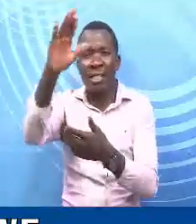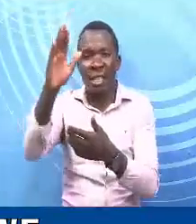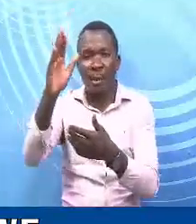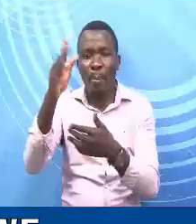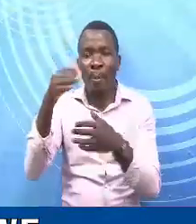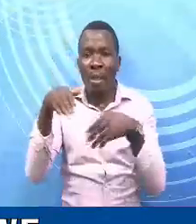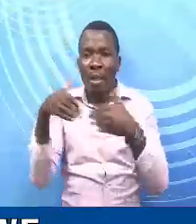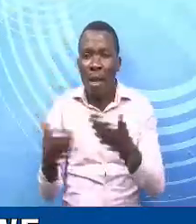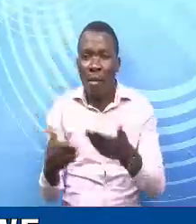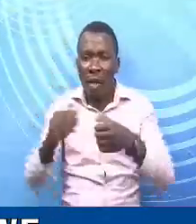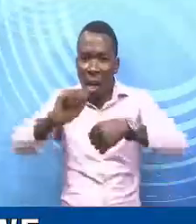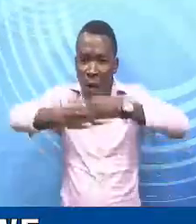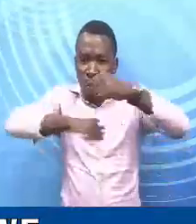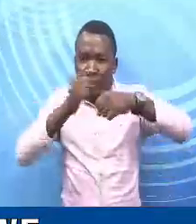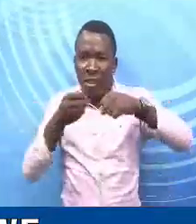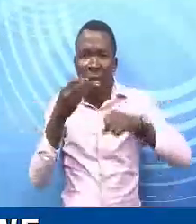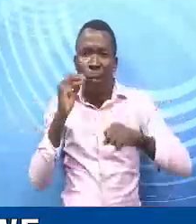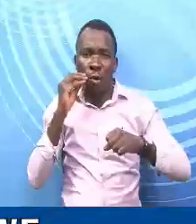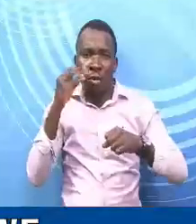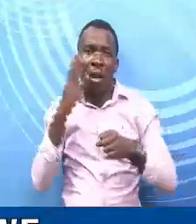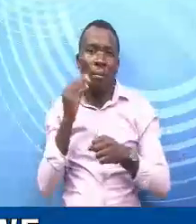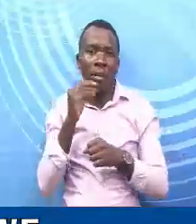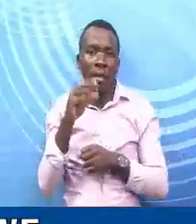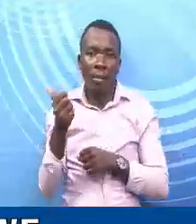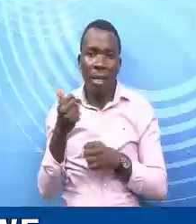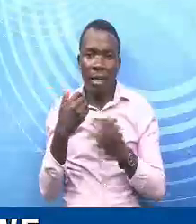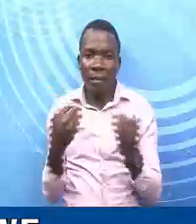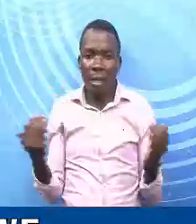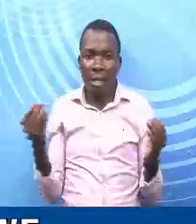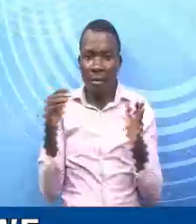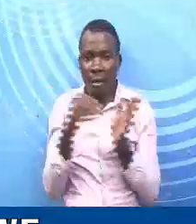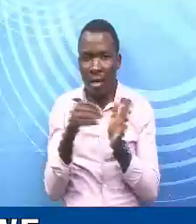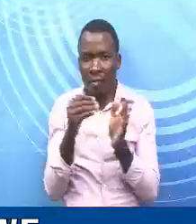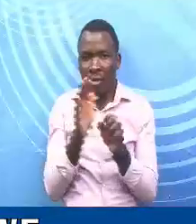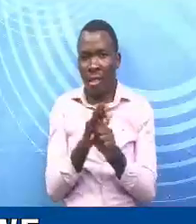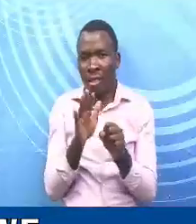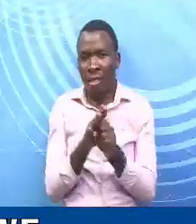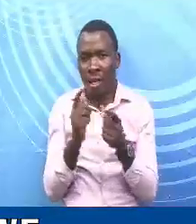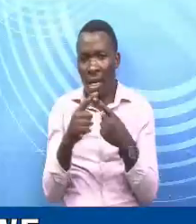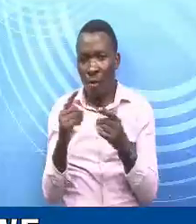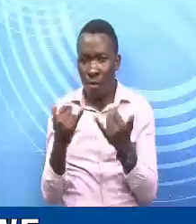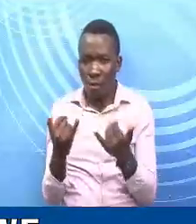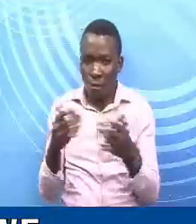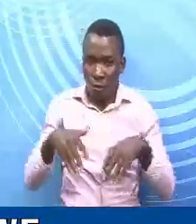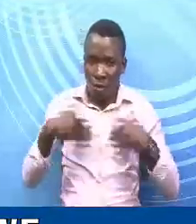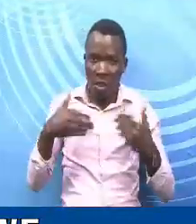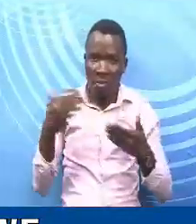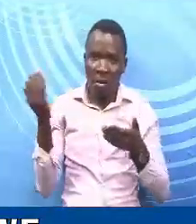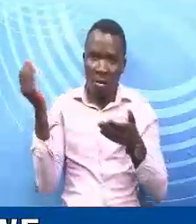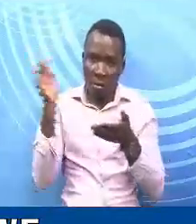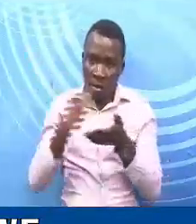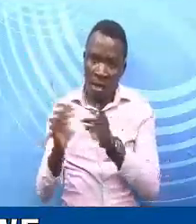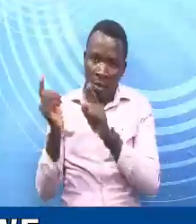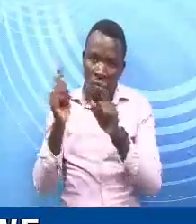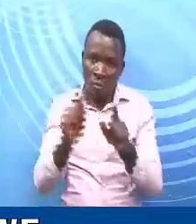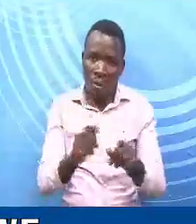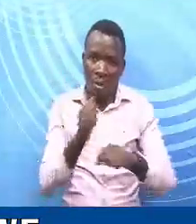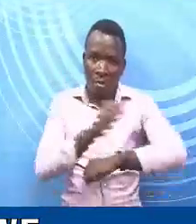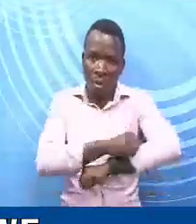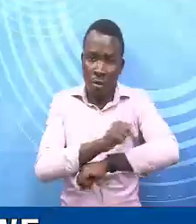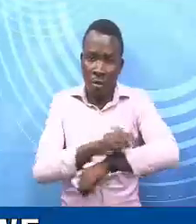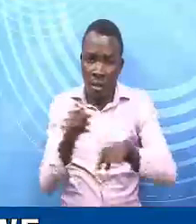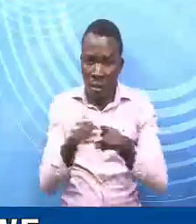rugo yaramenyereye abandi bana nabyo bikambangamira. Ko turishimye cyane kuba babashije kugaruka ku ishuri, natwe tuzajya tugira aho